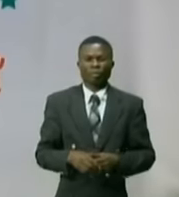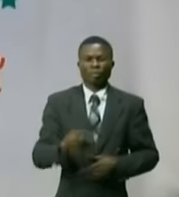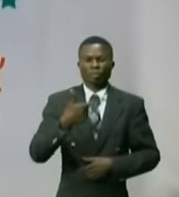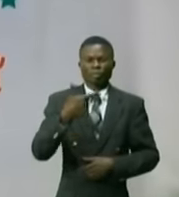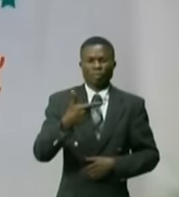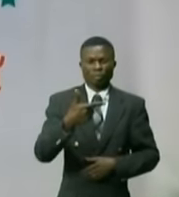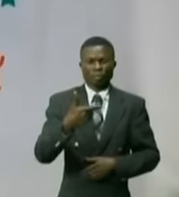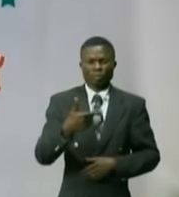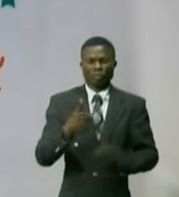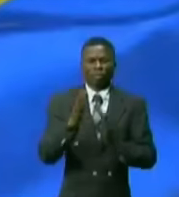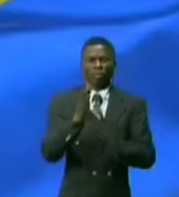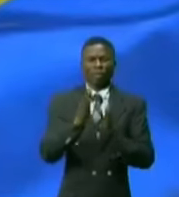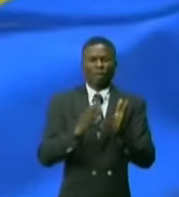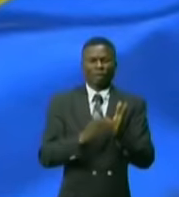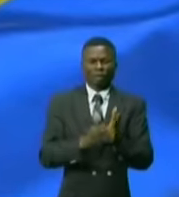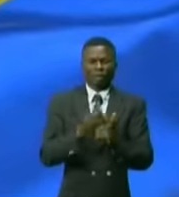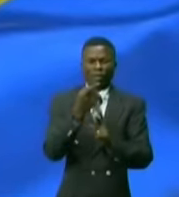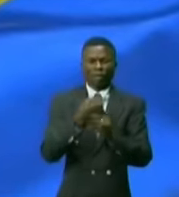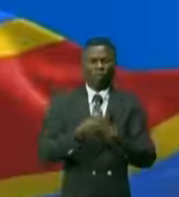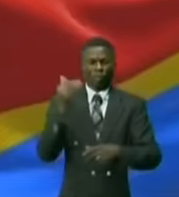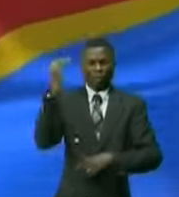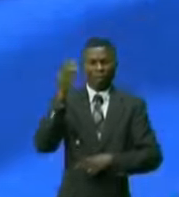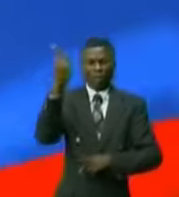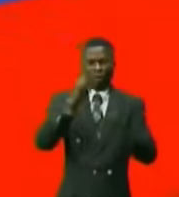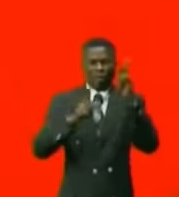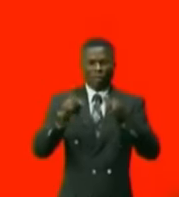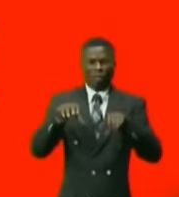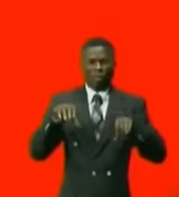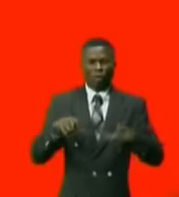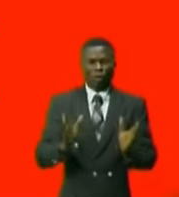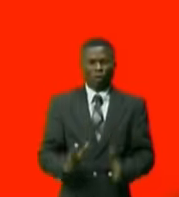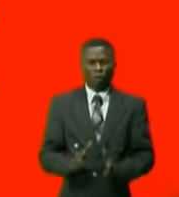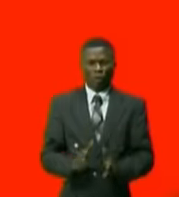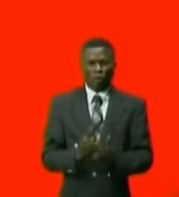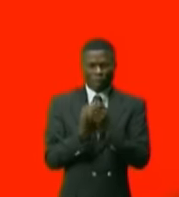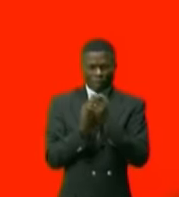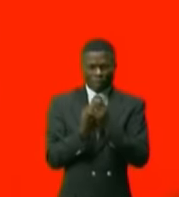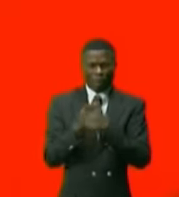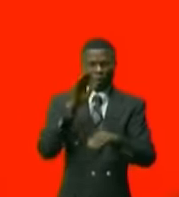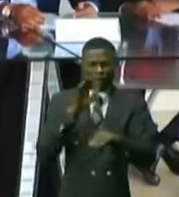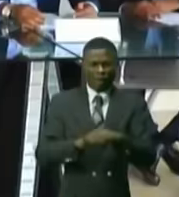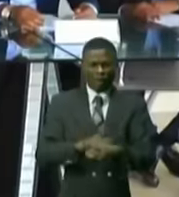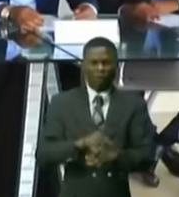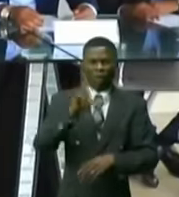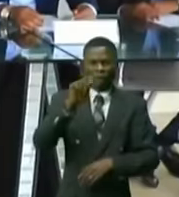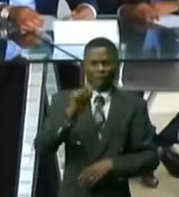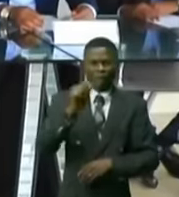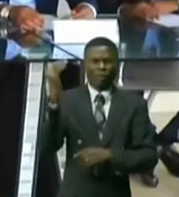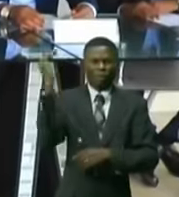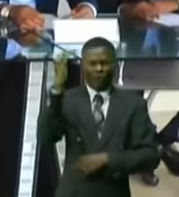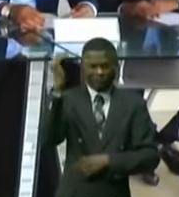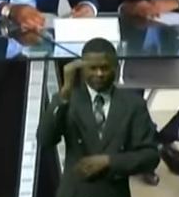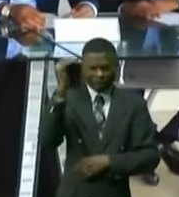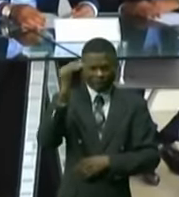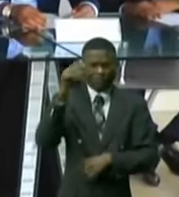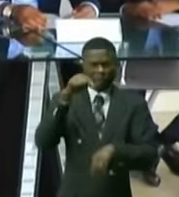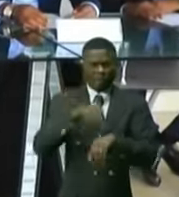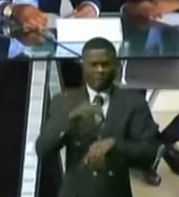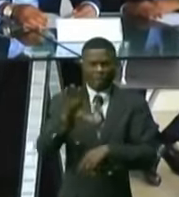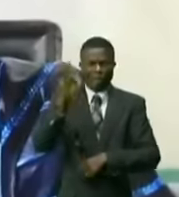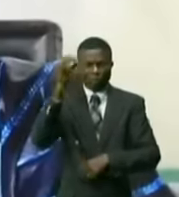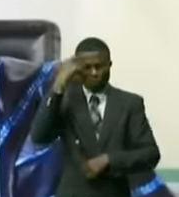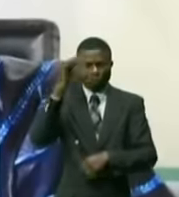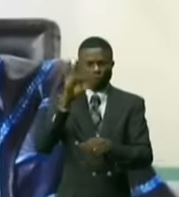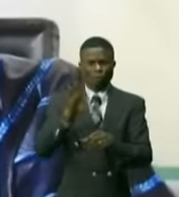Lentement et sûrement, le peuple congolais approche le 20 décembre 2023, date est fixée pour la